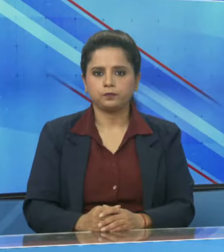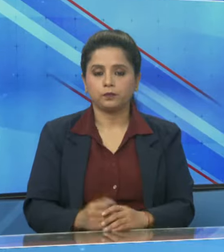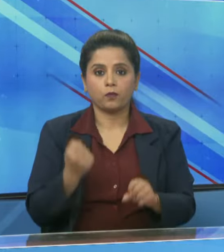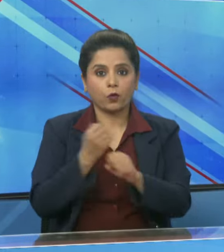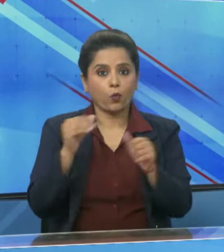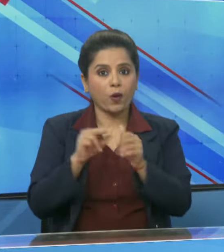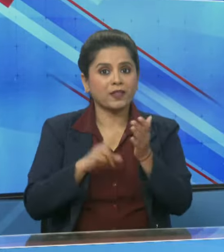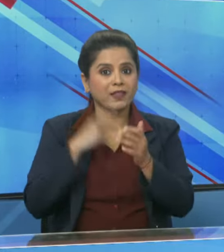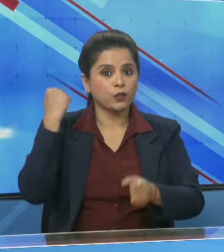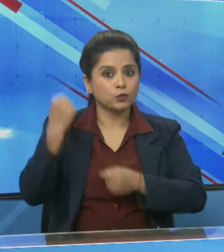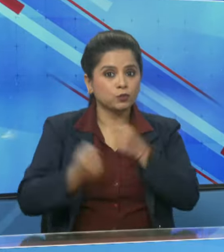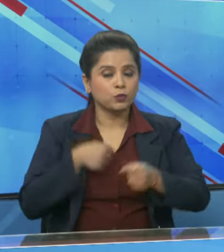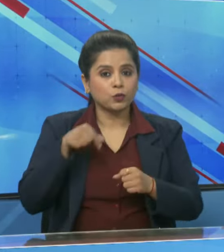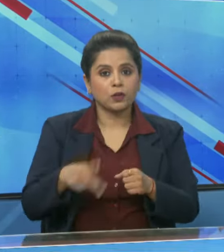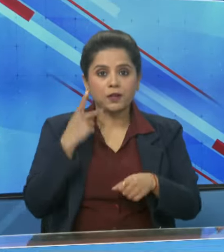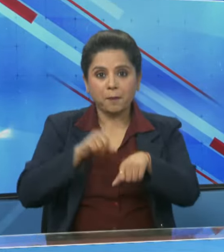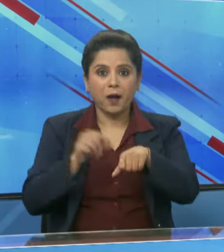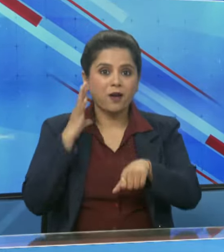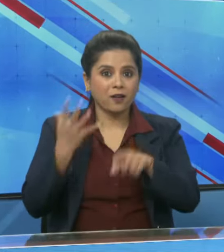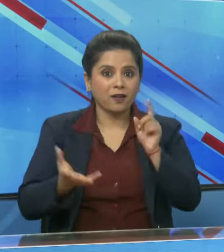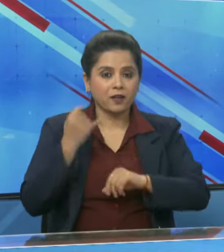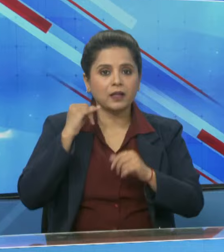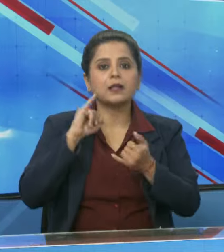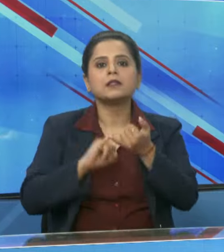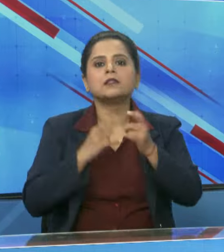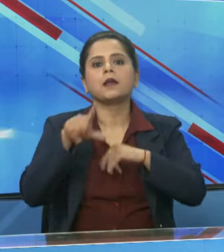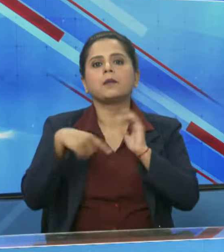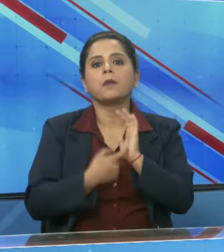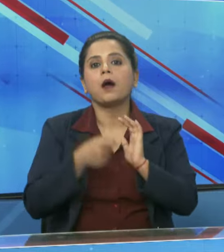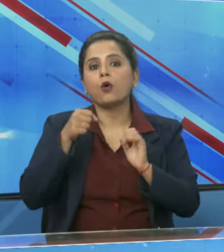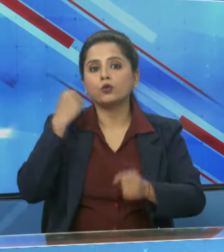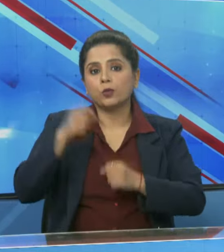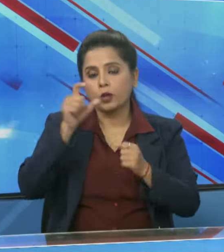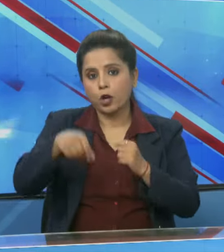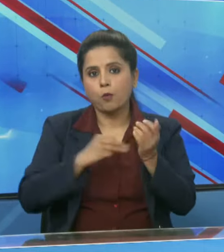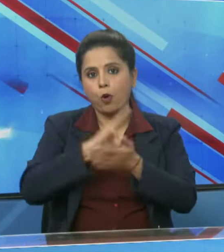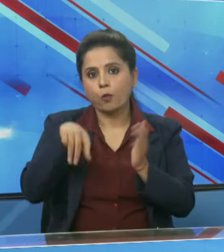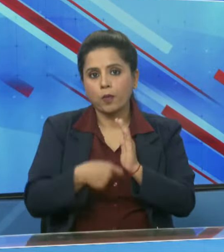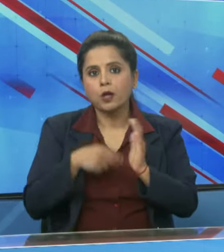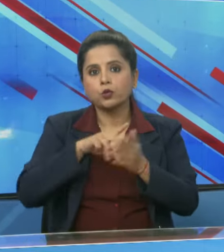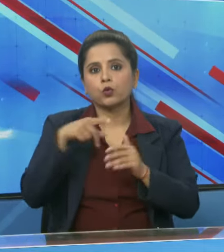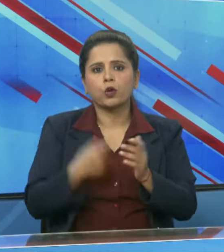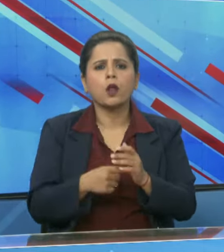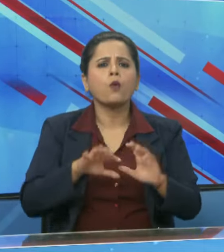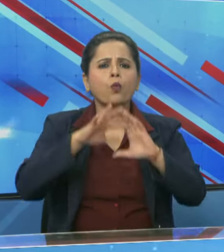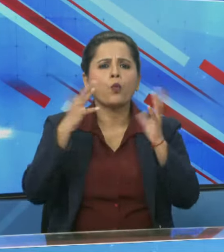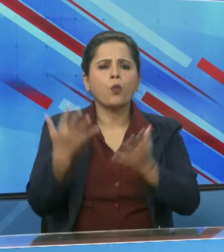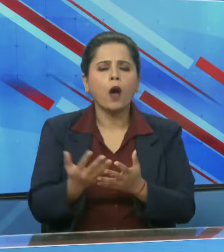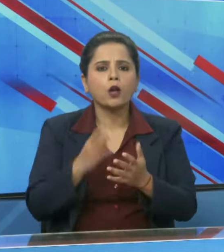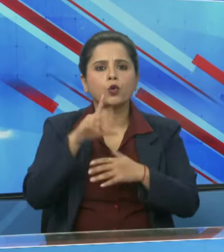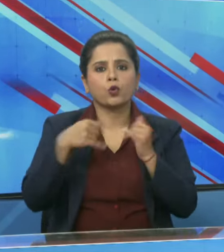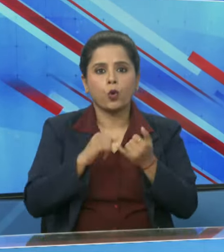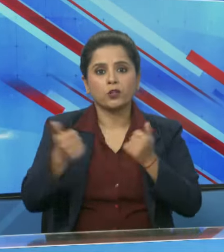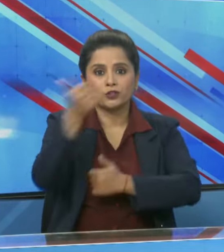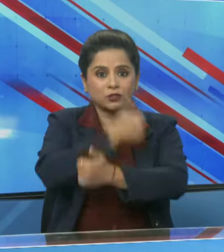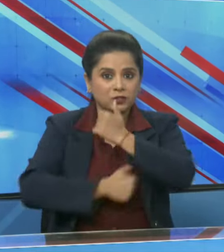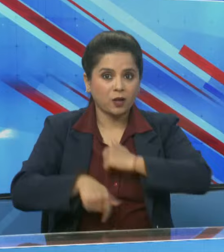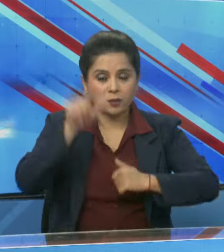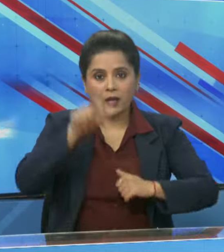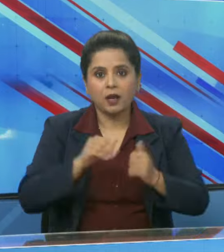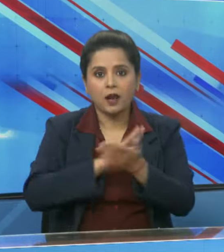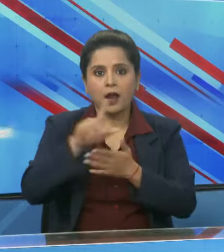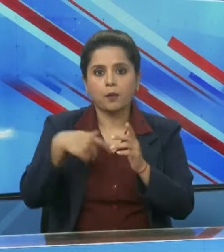गोवा राष्ट्रीय खेलों में रजत पदक विजेता स्टीपल चेस खिलाड़ी मोहम्मद नूर हसन, विश्व क्रॉस कंट्री चैंपियनशिप के प्रतिभागी